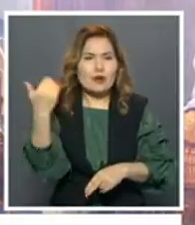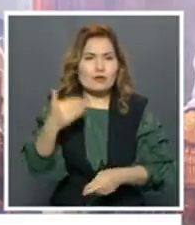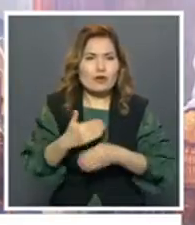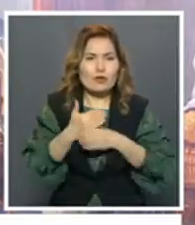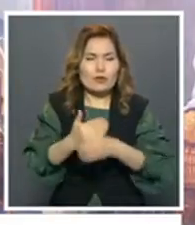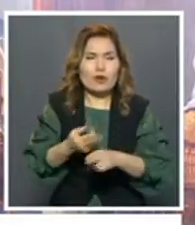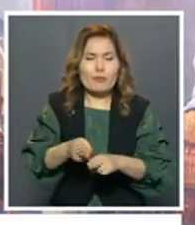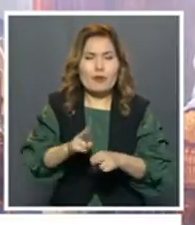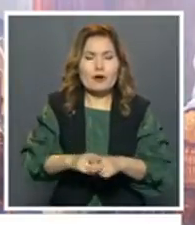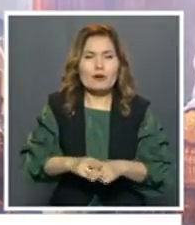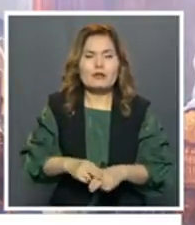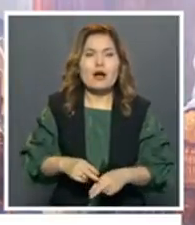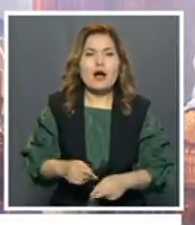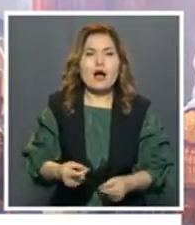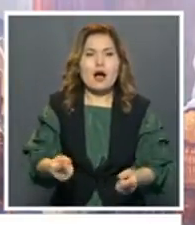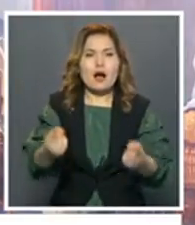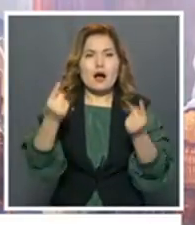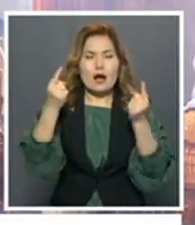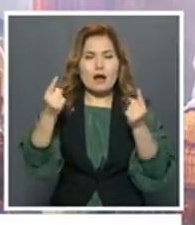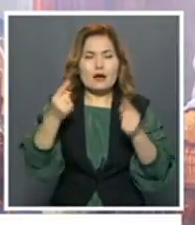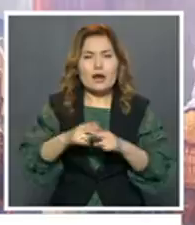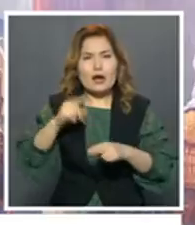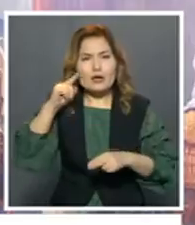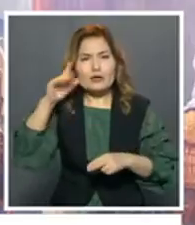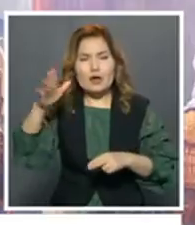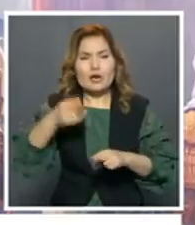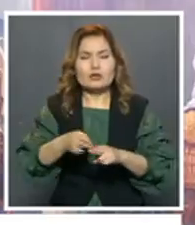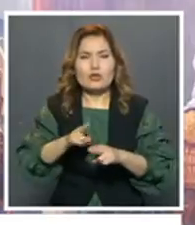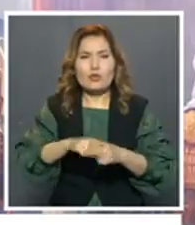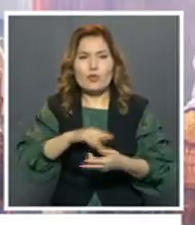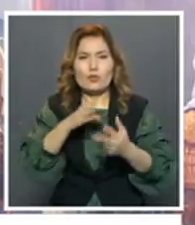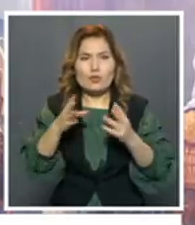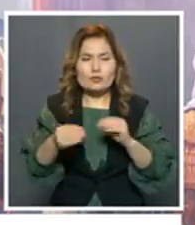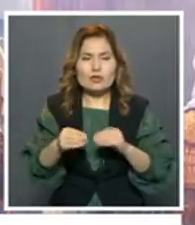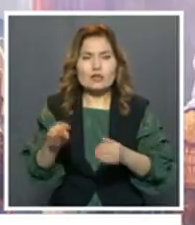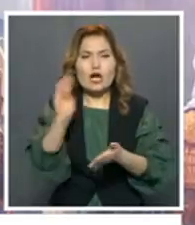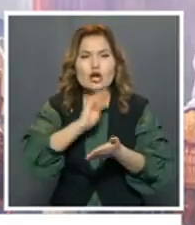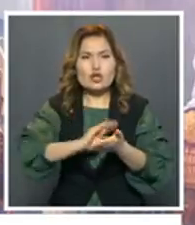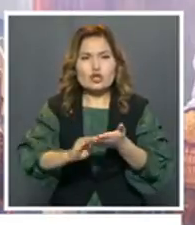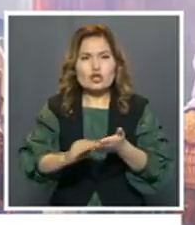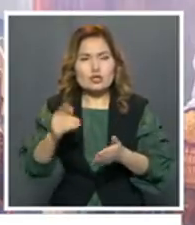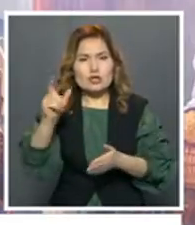кісі атақты жазушы Михаил Шолоховтың үйінде қонақта болғанда баласының серігіне Кеңес